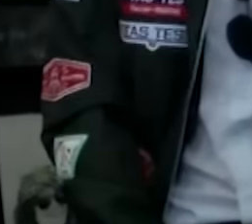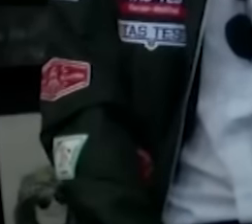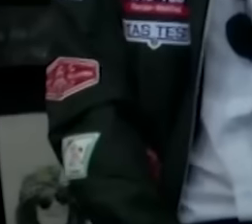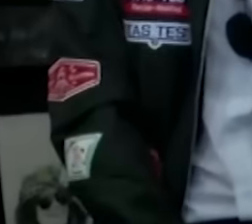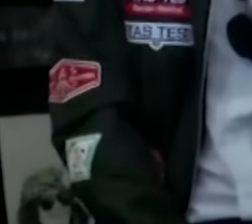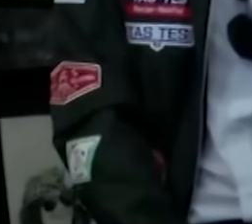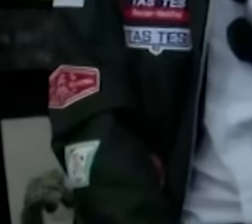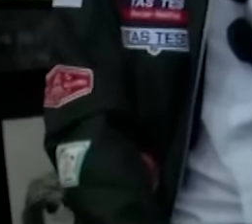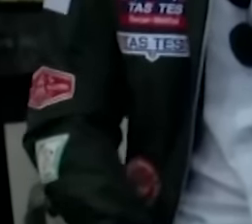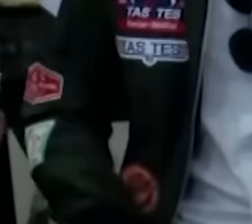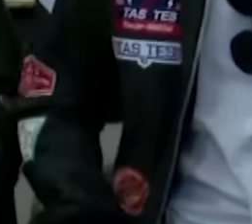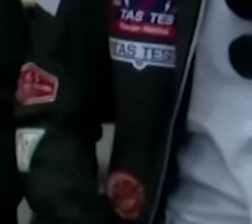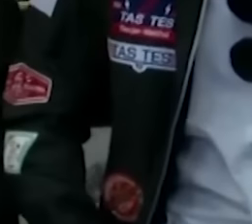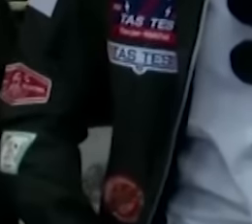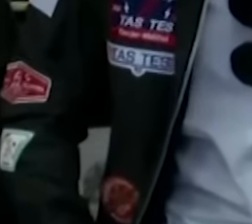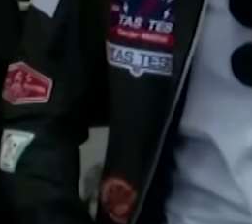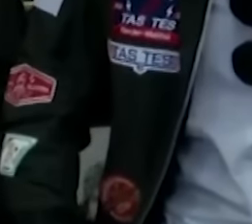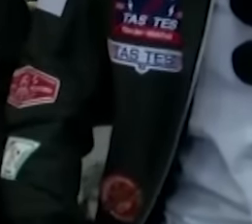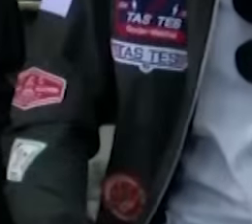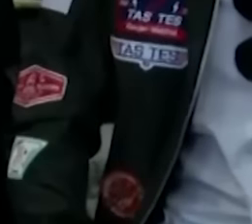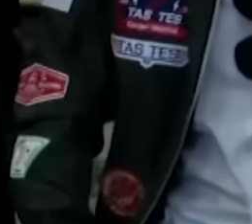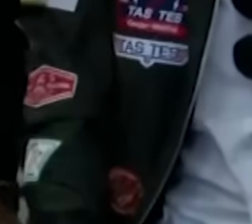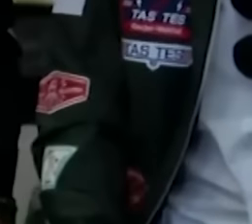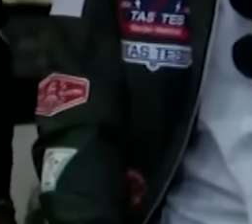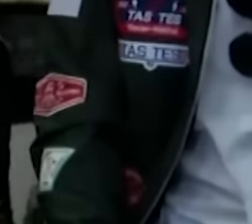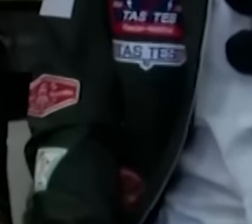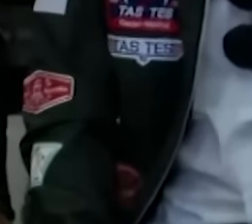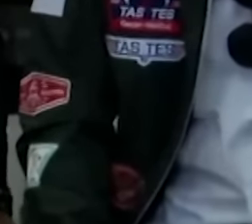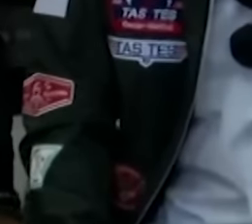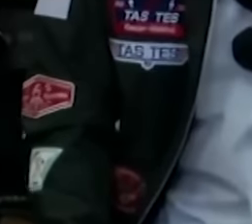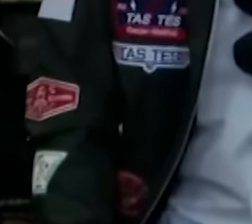Dan tadi sudah menyampaikan banyak pesan di poster.